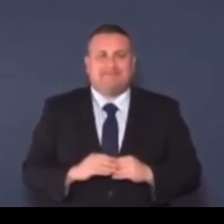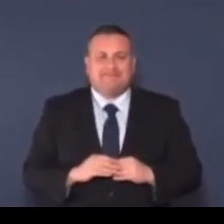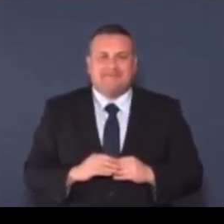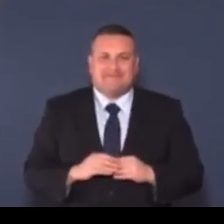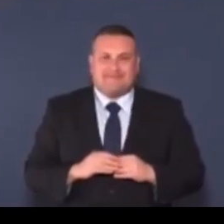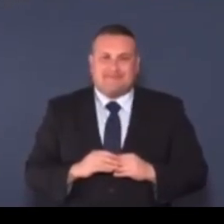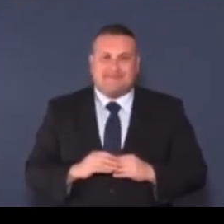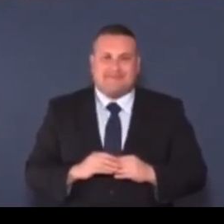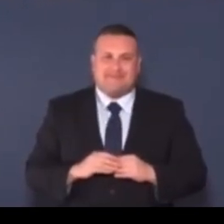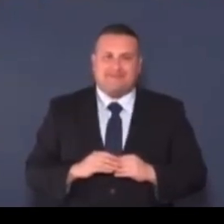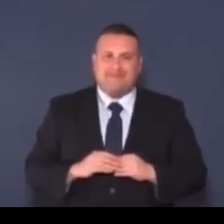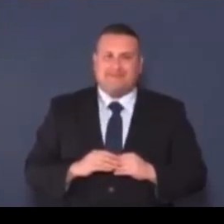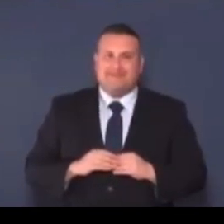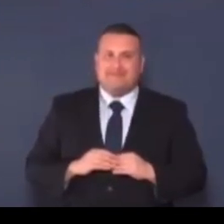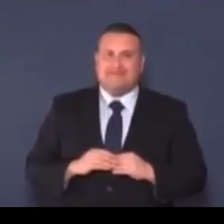Grazie.